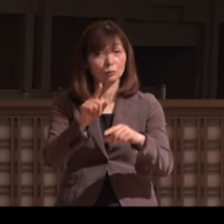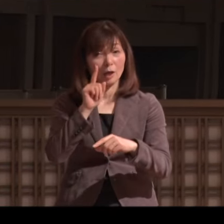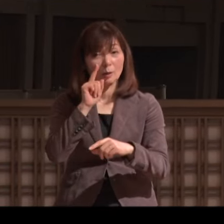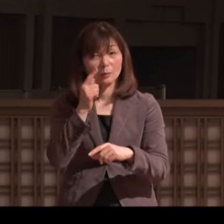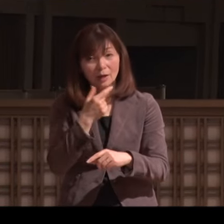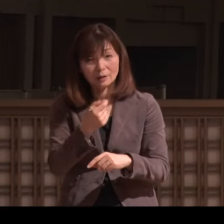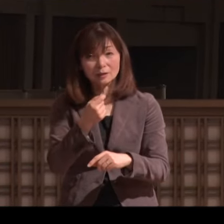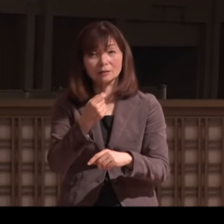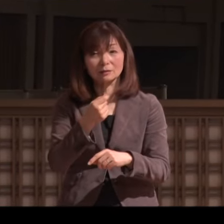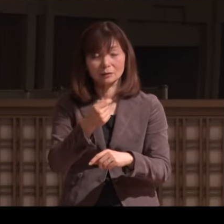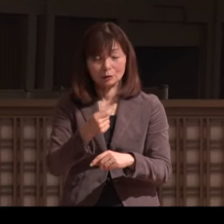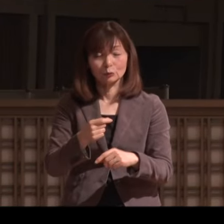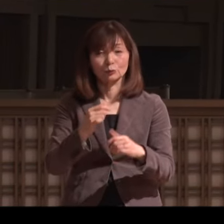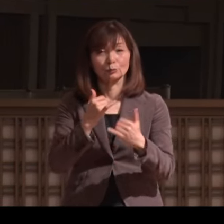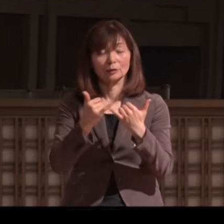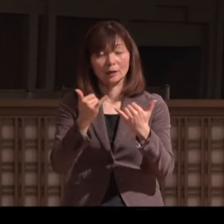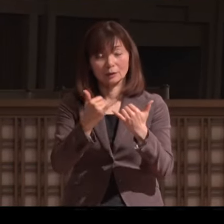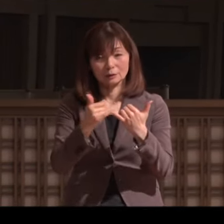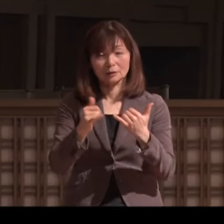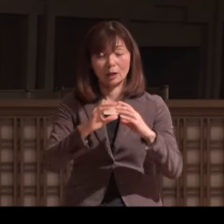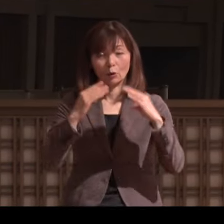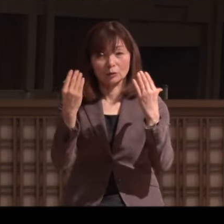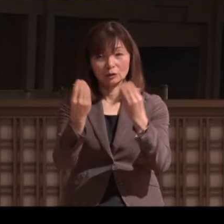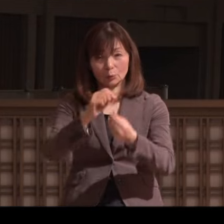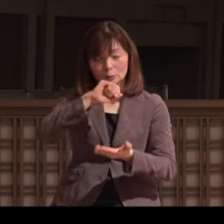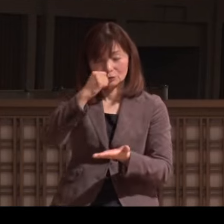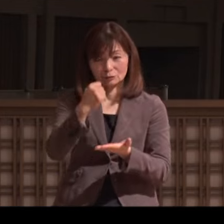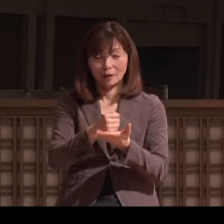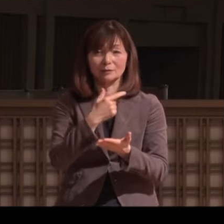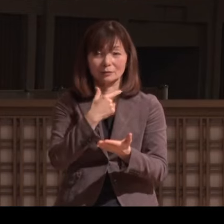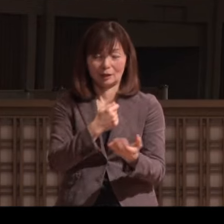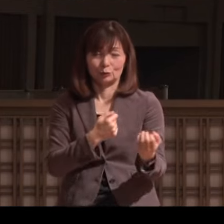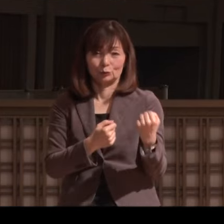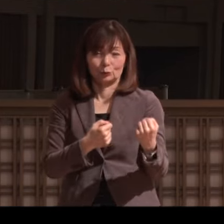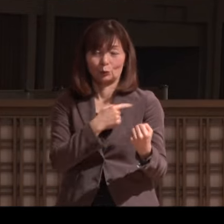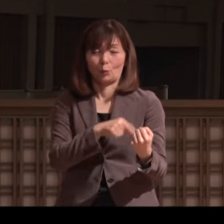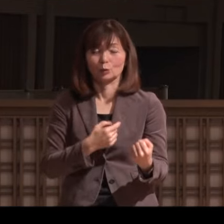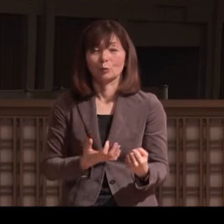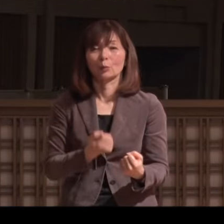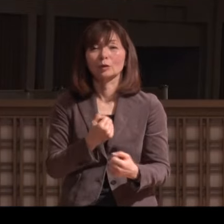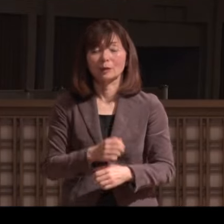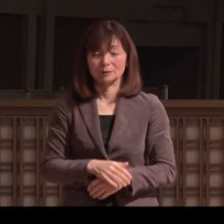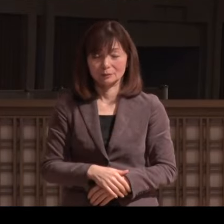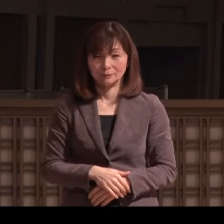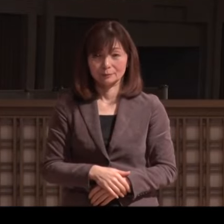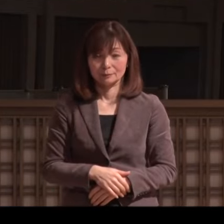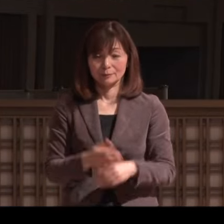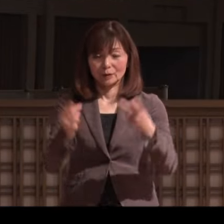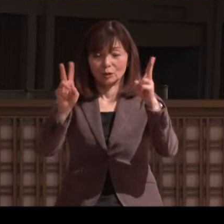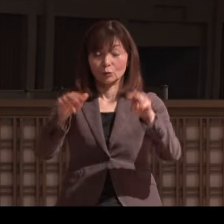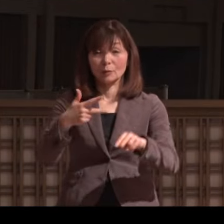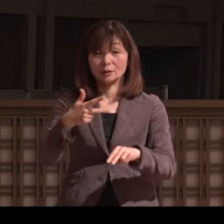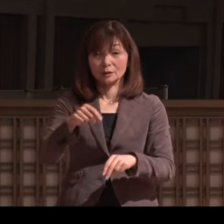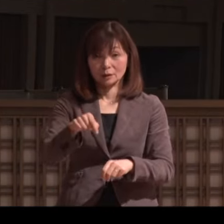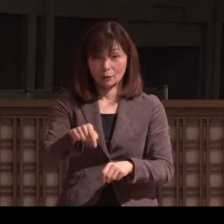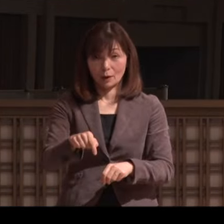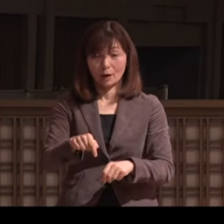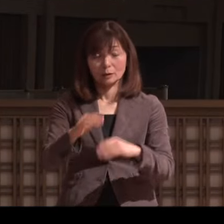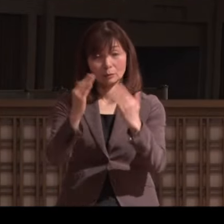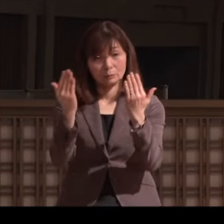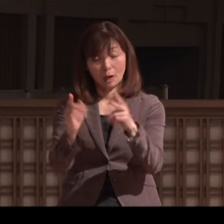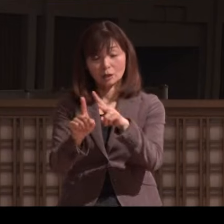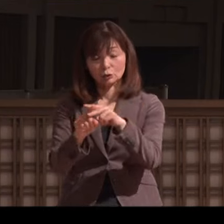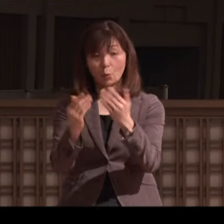コミュニティを実現したいというのが我々広島市の強い思いですえそこでえ広島市ではえ大